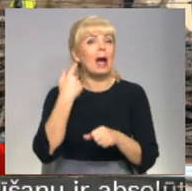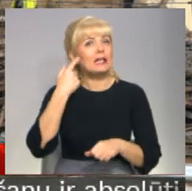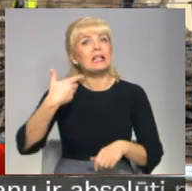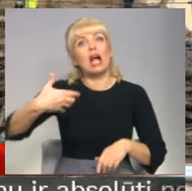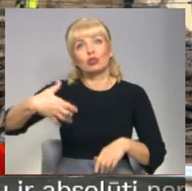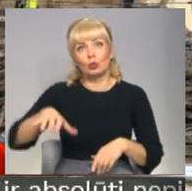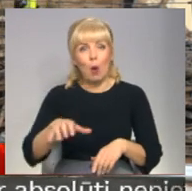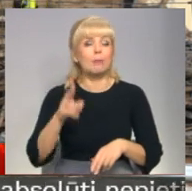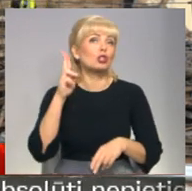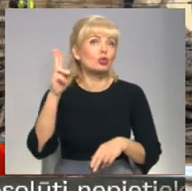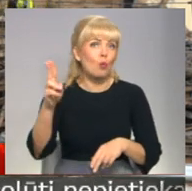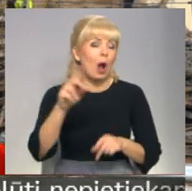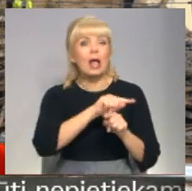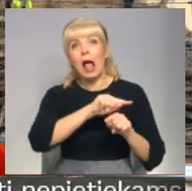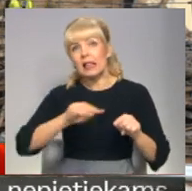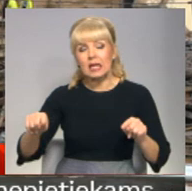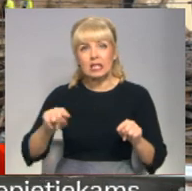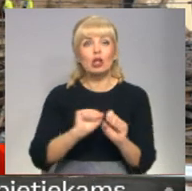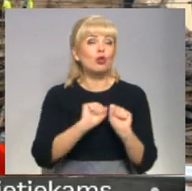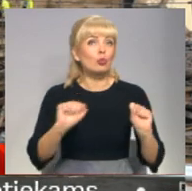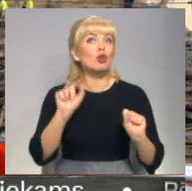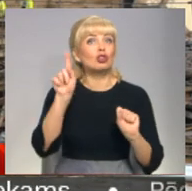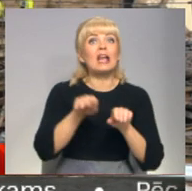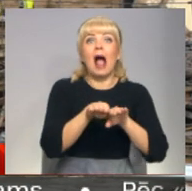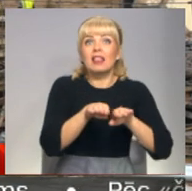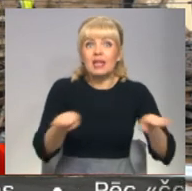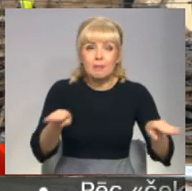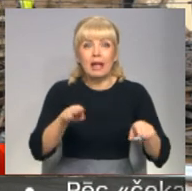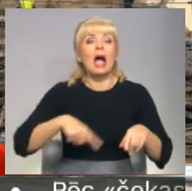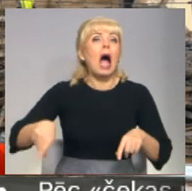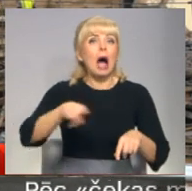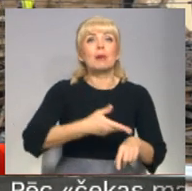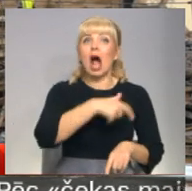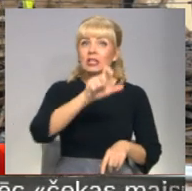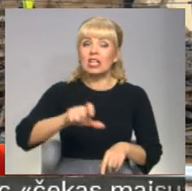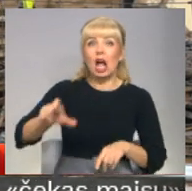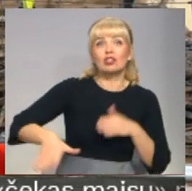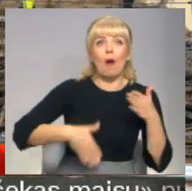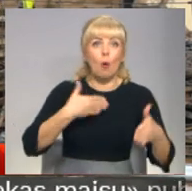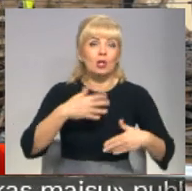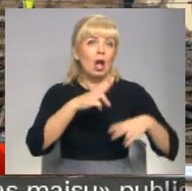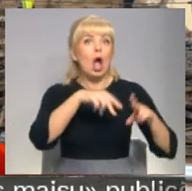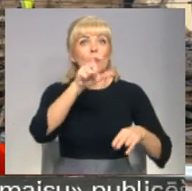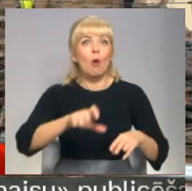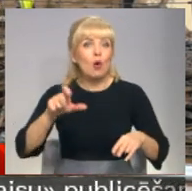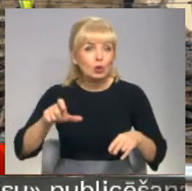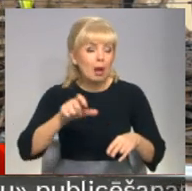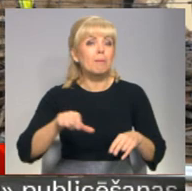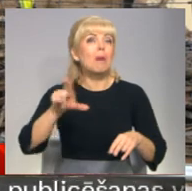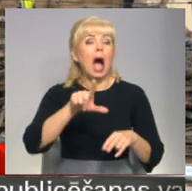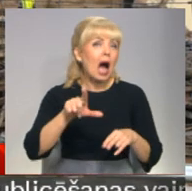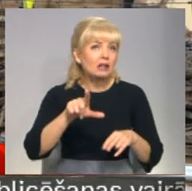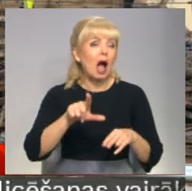solījusi, ka ēka tiks nojaukta tikai līdz drošam līmenim. Taču apkaimes iedzīvotāji satraukušies, ka būvnieki ir pārāk aizrāvušies